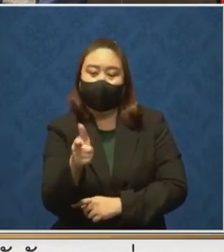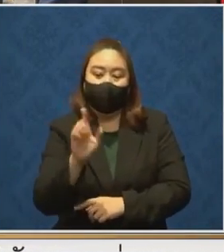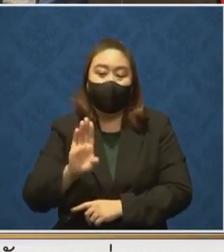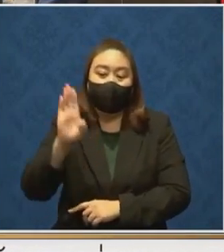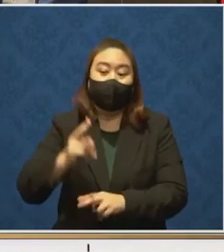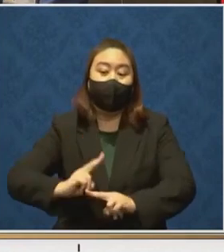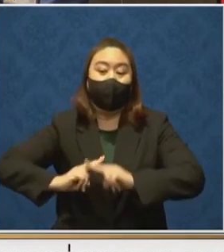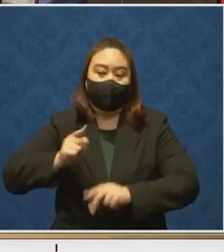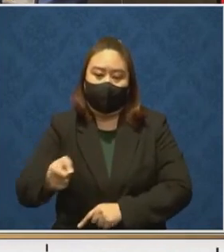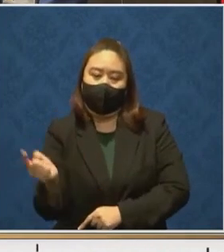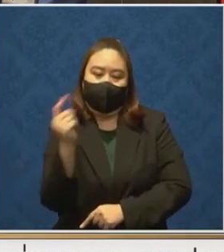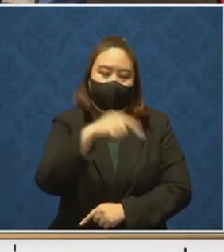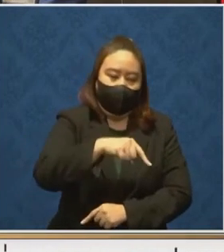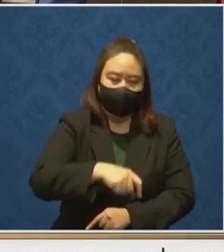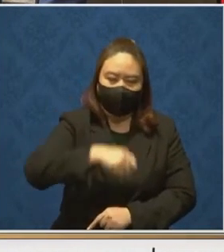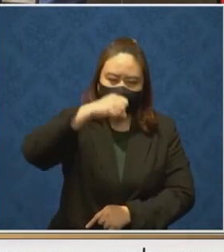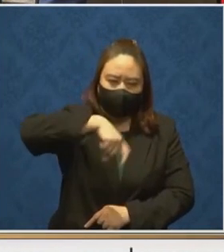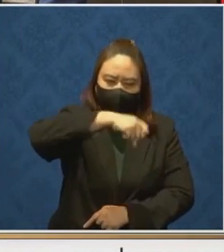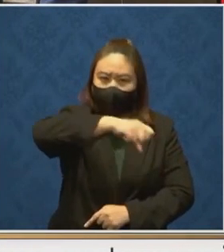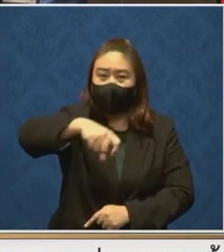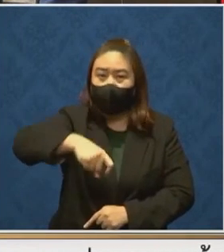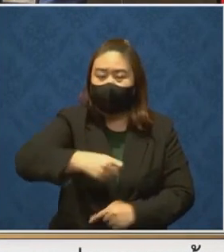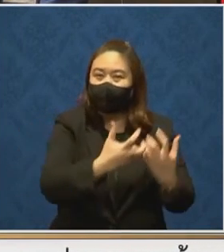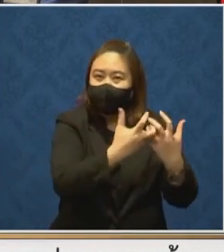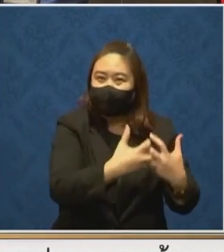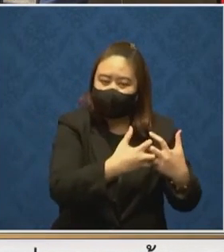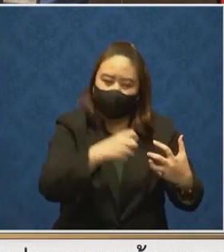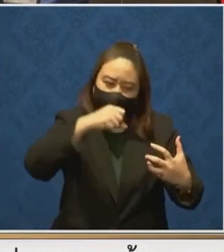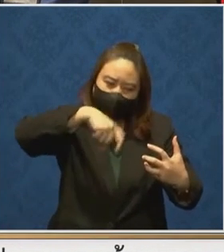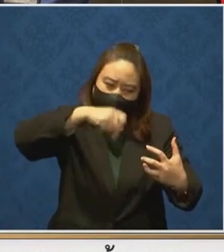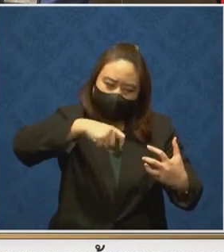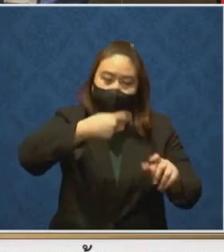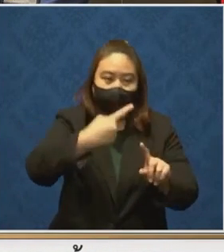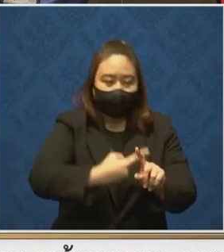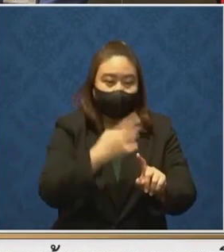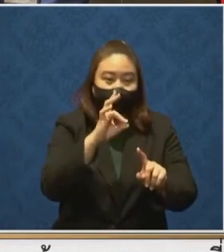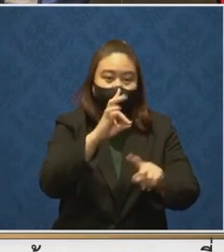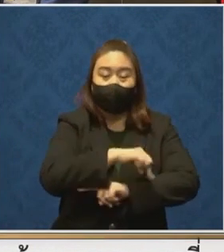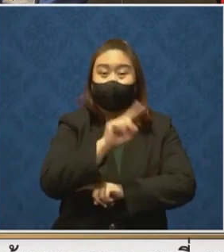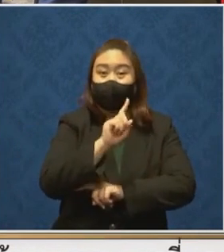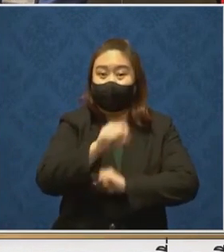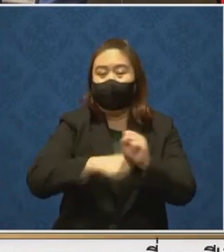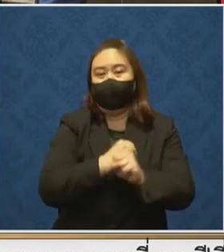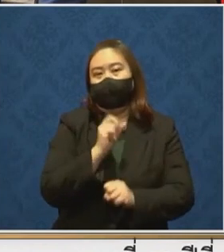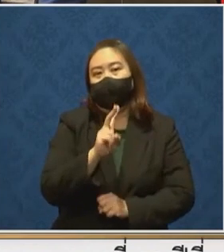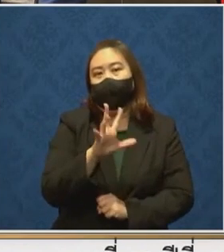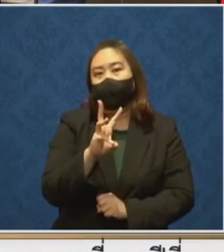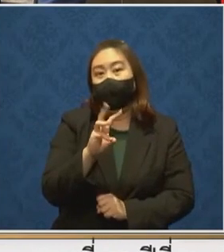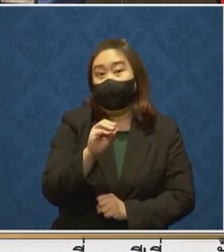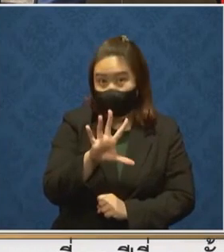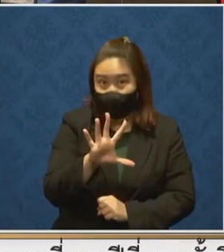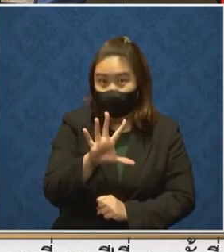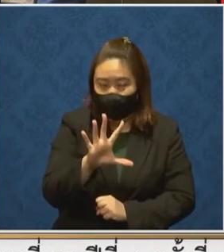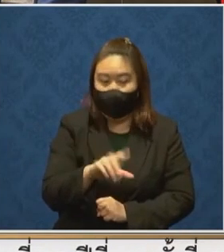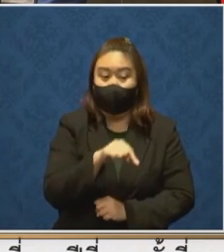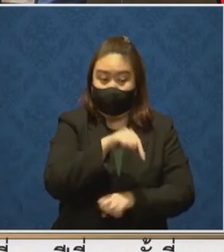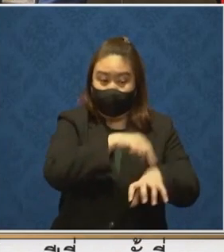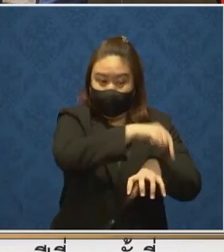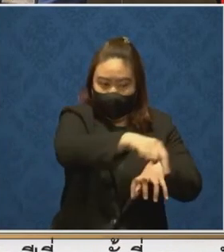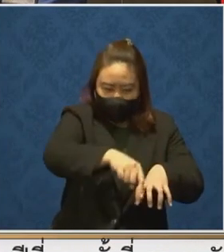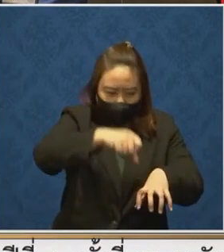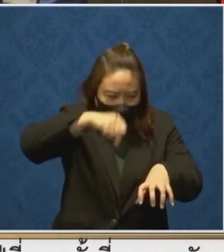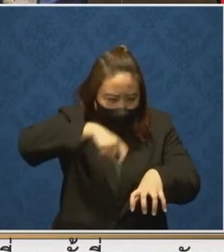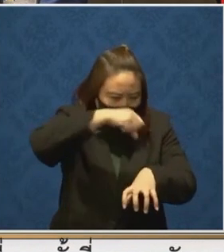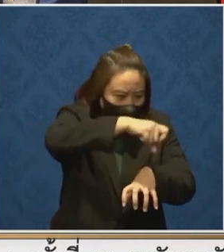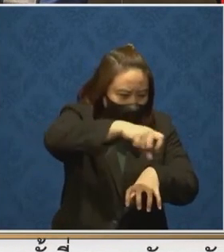ไปซอมบำรุงเรื่องจักในเหมืองตงแตวที่ 1 กราคดาคม 2,65 ที่ผ่านมานี้เพื่อให้เหืองพรอมเปิดดำเินการอีก